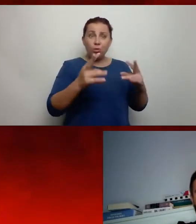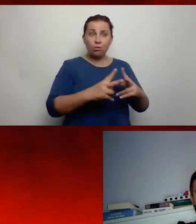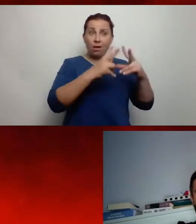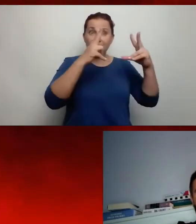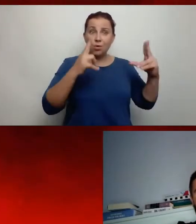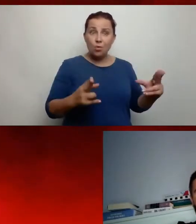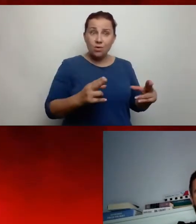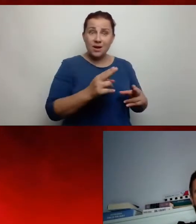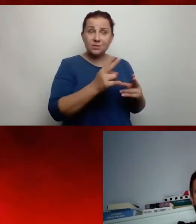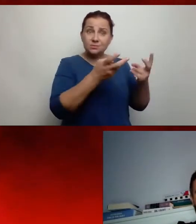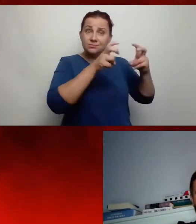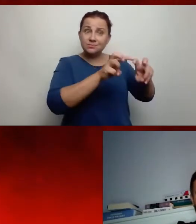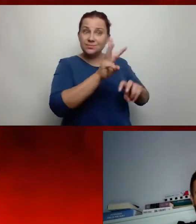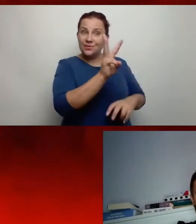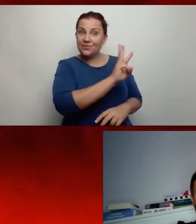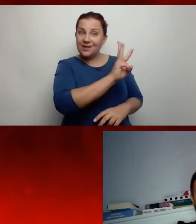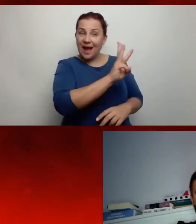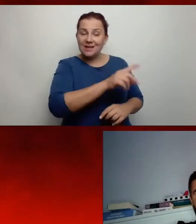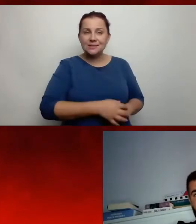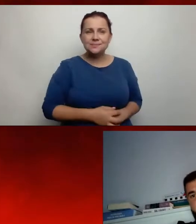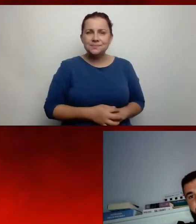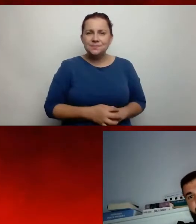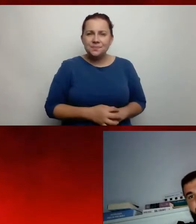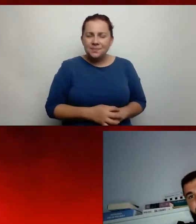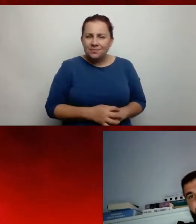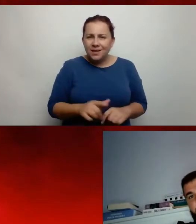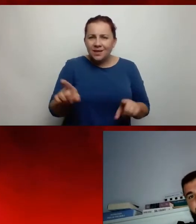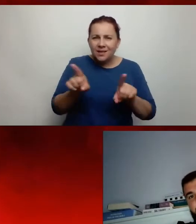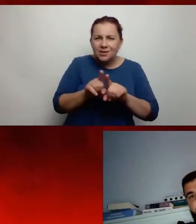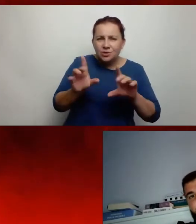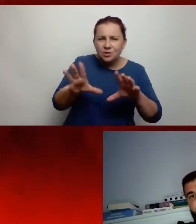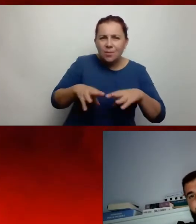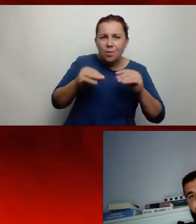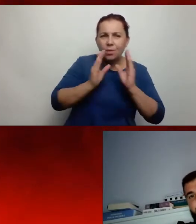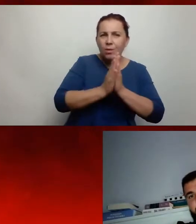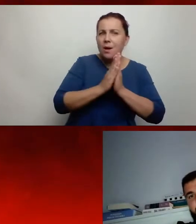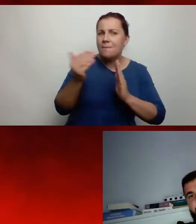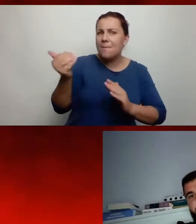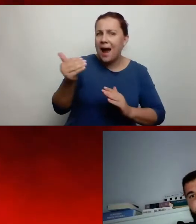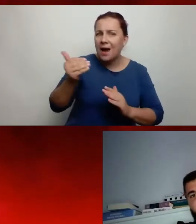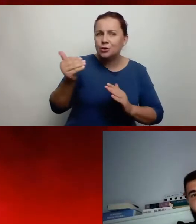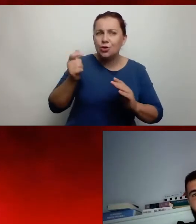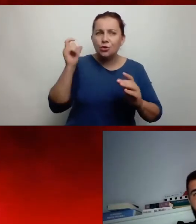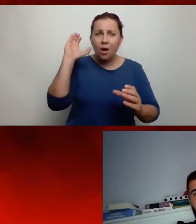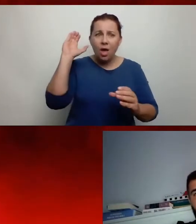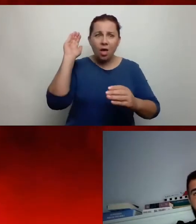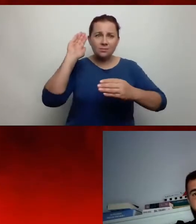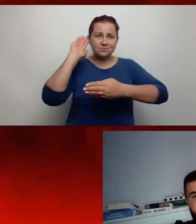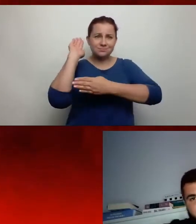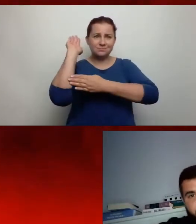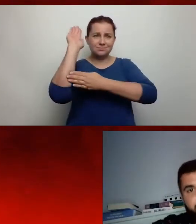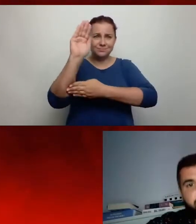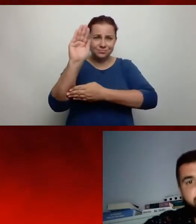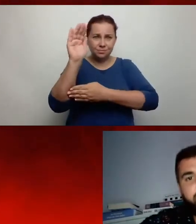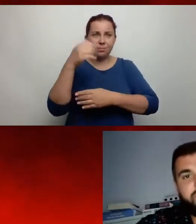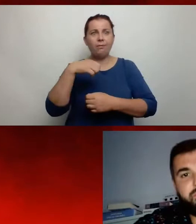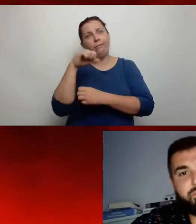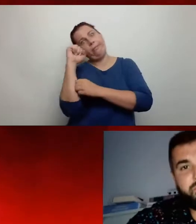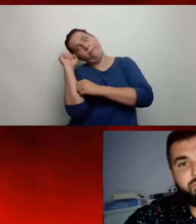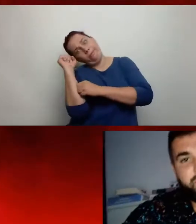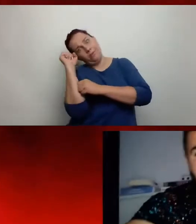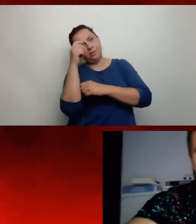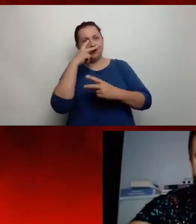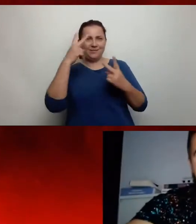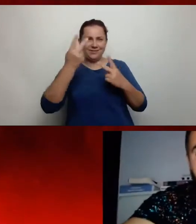tworzyć Witkacemu. A ja bym się trochę na początku prosił pana Marcina, żeby powstawał monitor, ponieważ trochę dostaniemy skręczu karku,